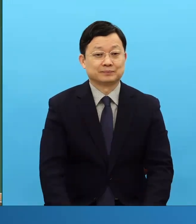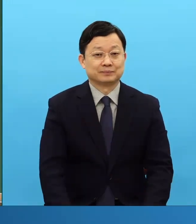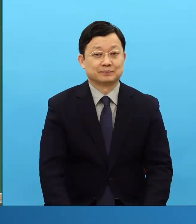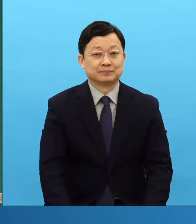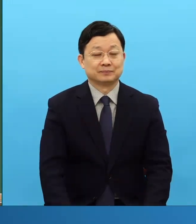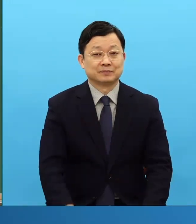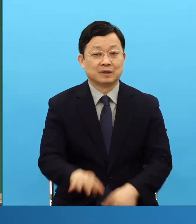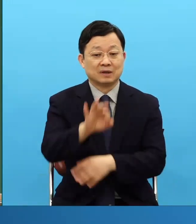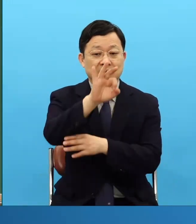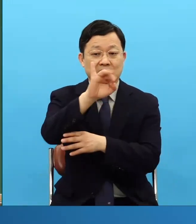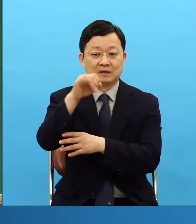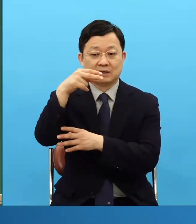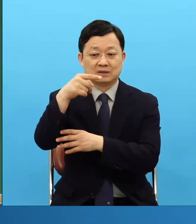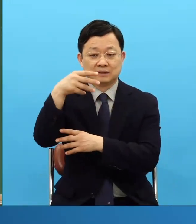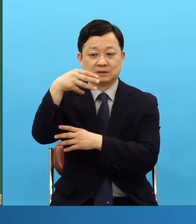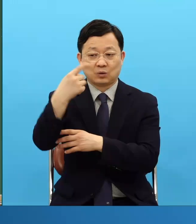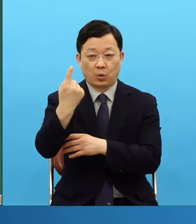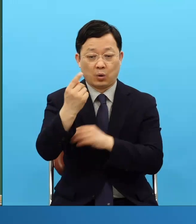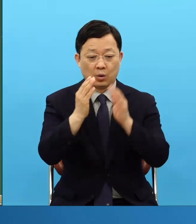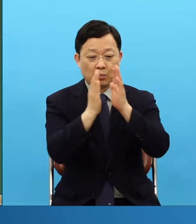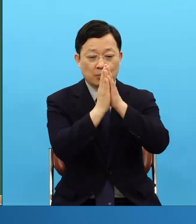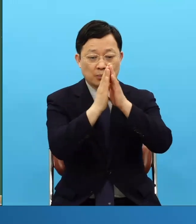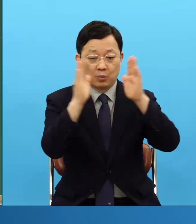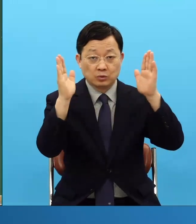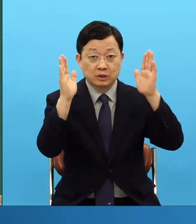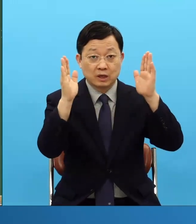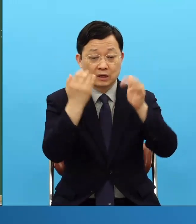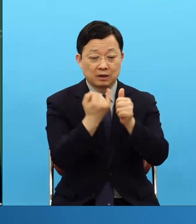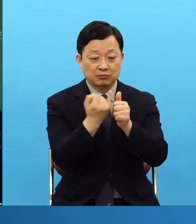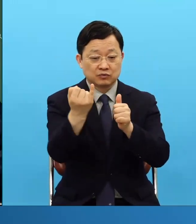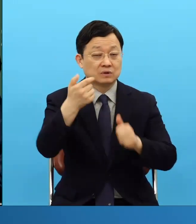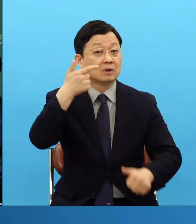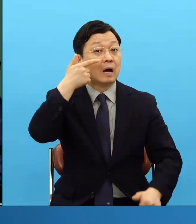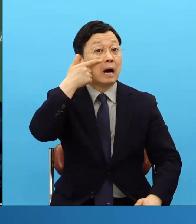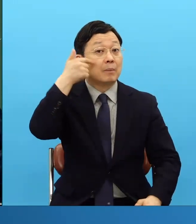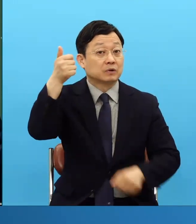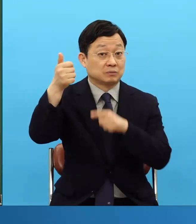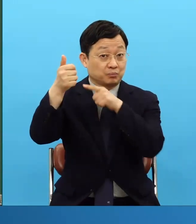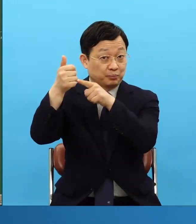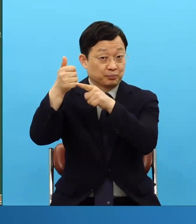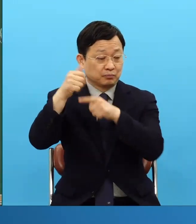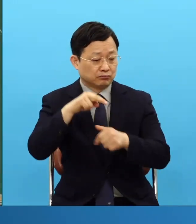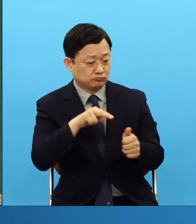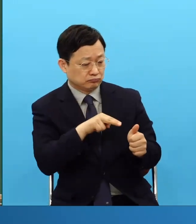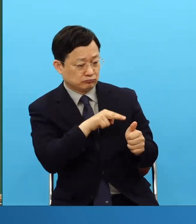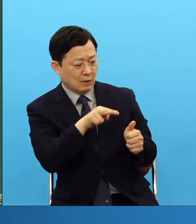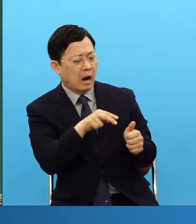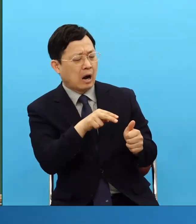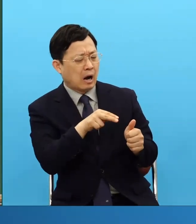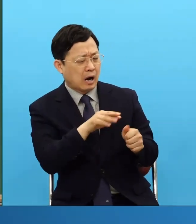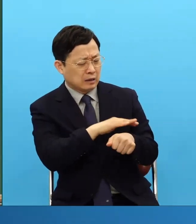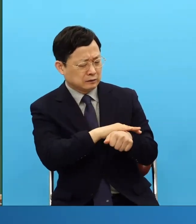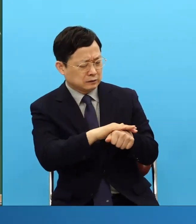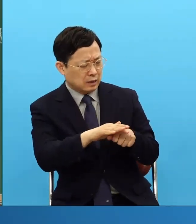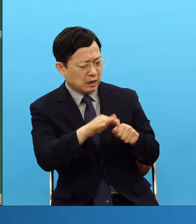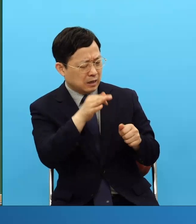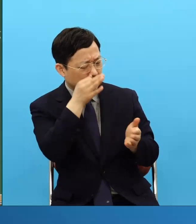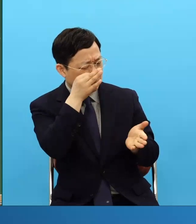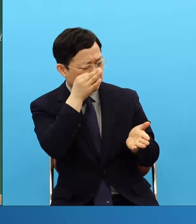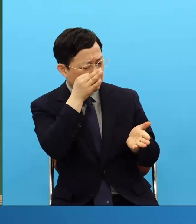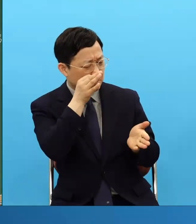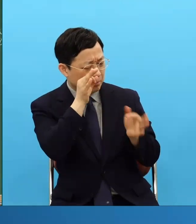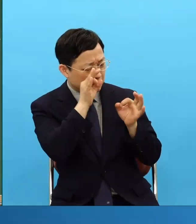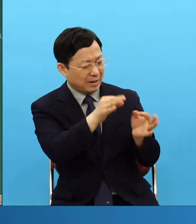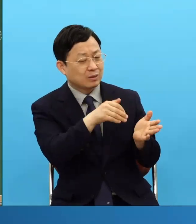모세를 사위 삼은 이드로 And Jethro, who made Moses his son-in-law, 얼마나 잘 봤습니까? 이게. he really saw well.